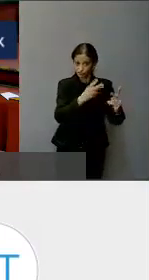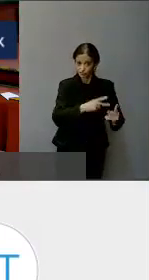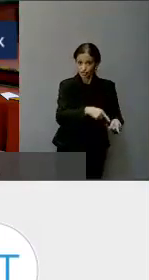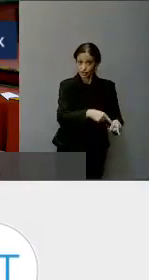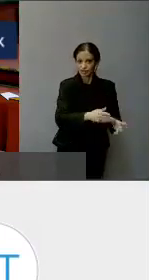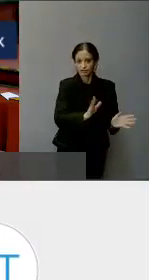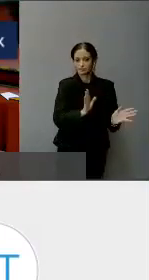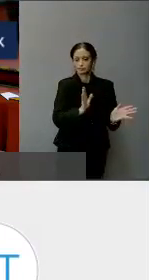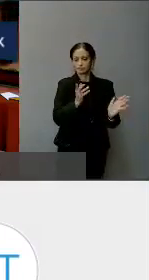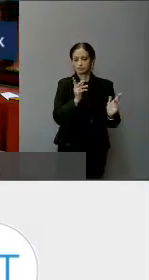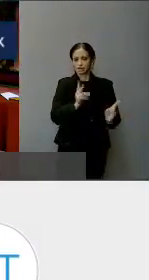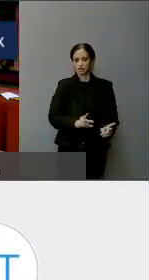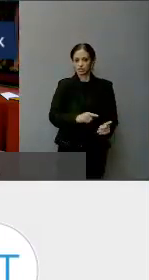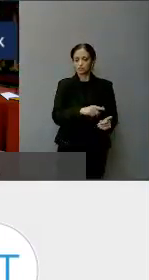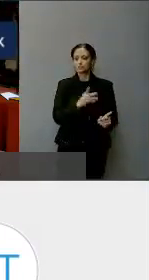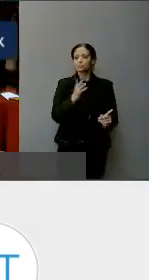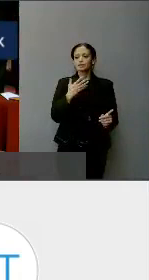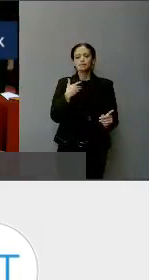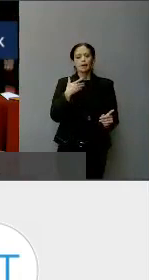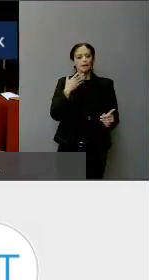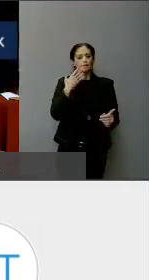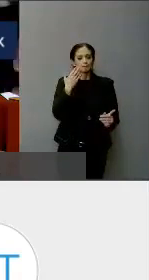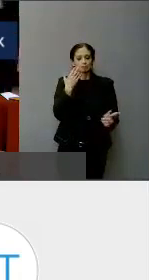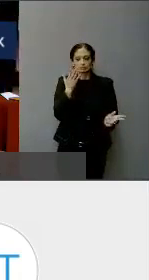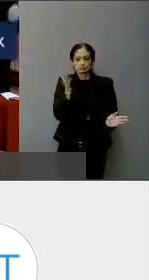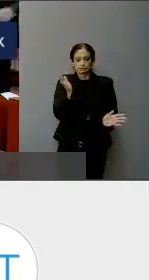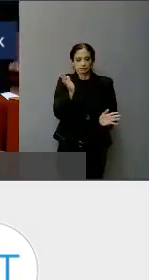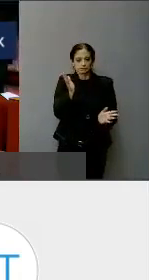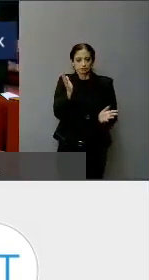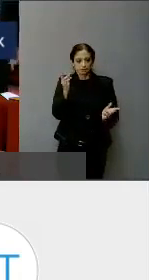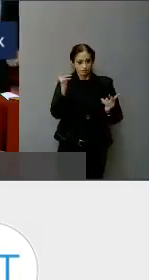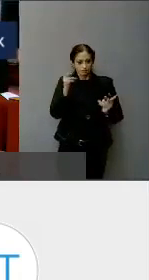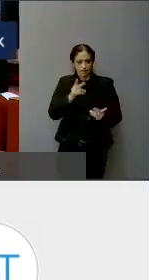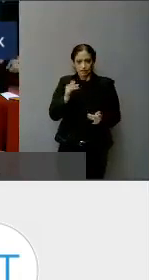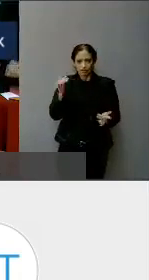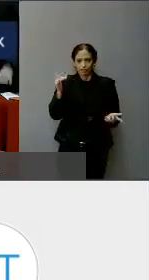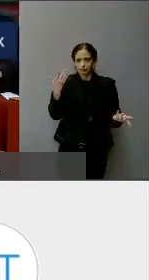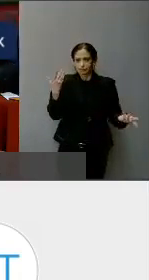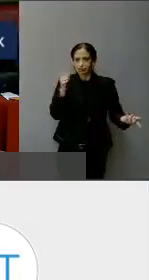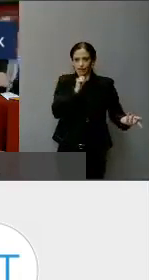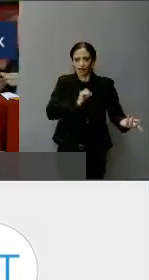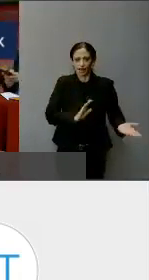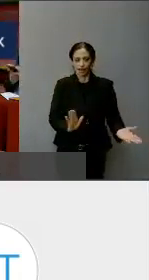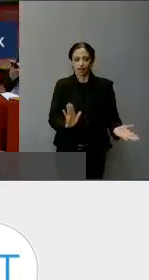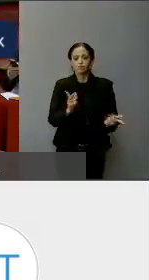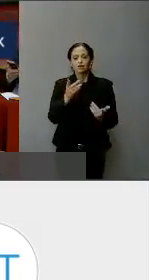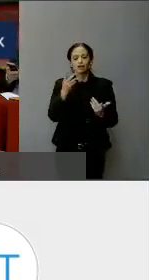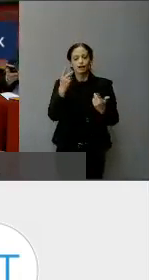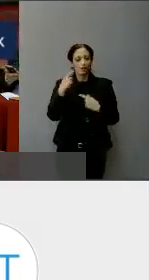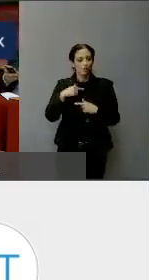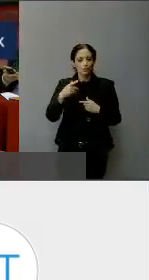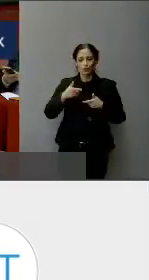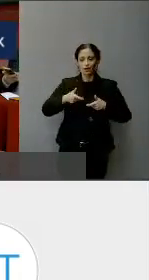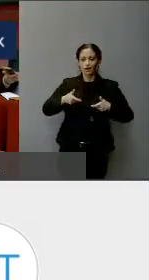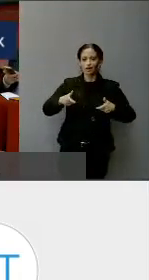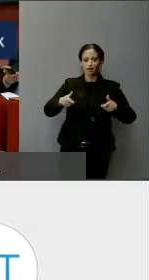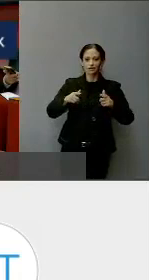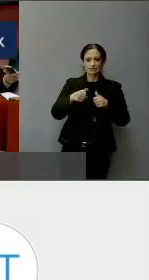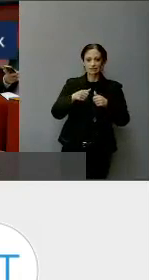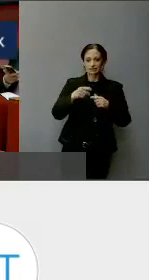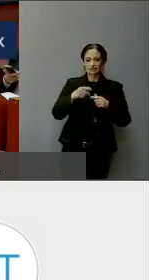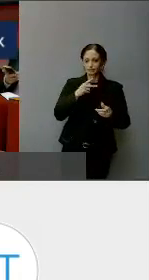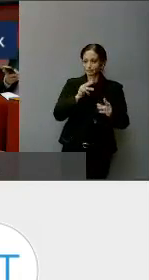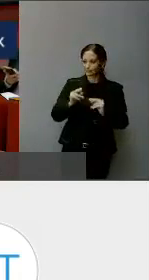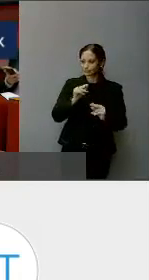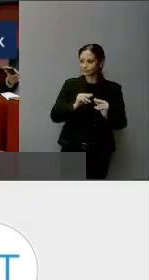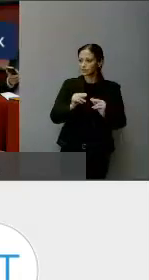incredibilmente pazzesca che ho visto o sentito nelle commissioni consiliari è l'assoluto silenzio di un centrodestra